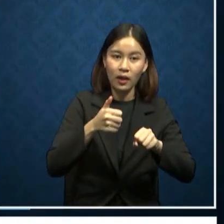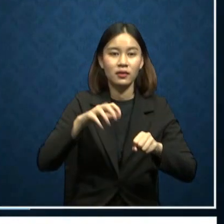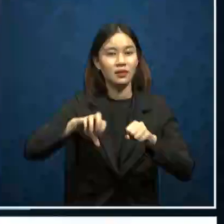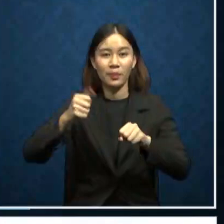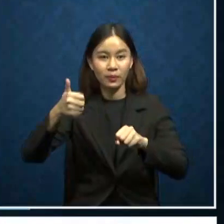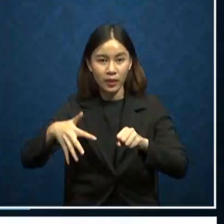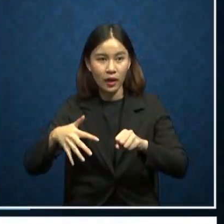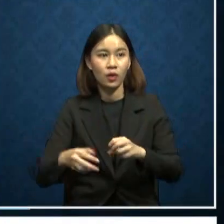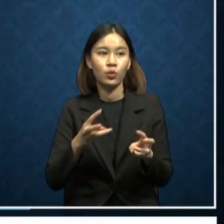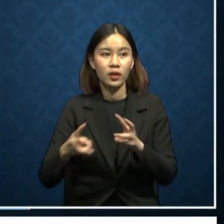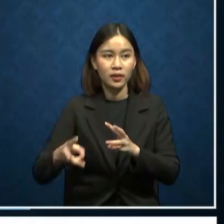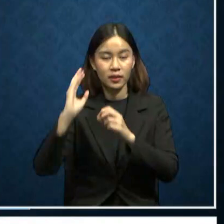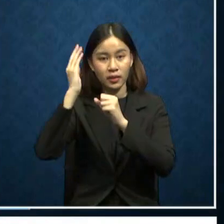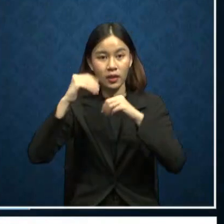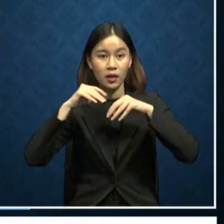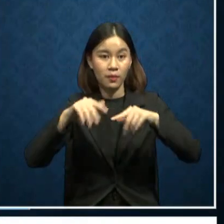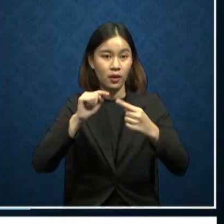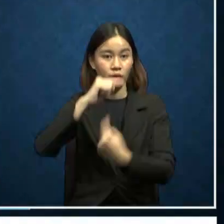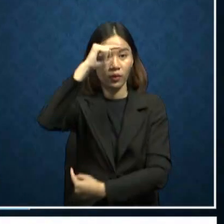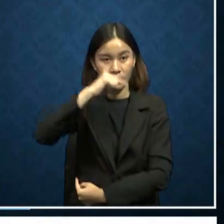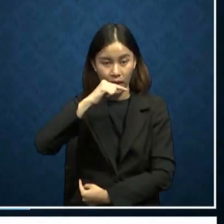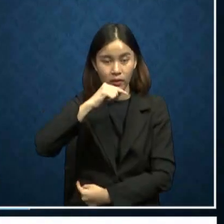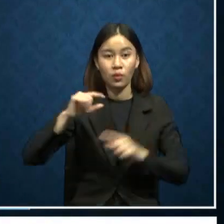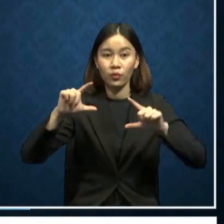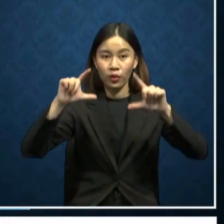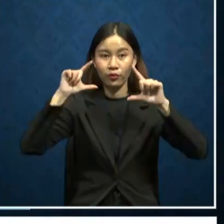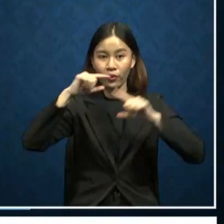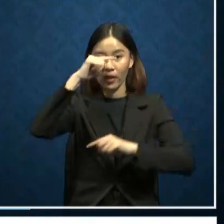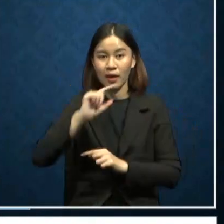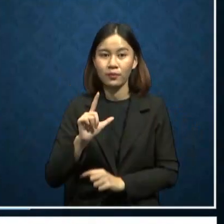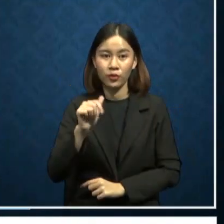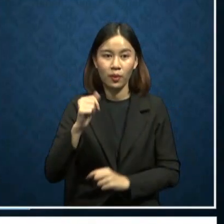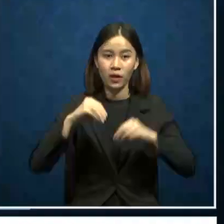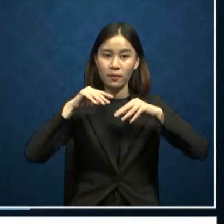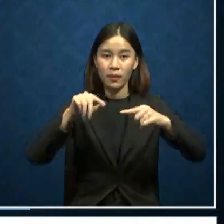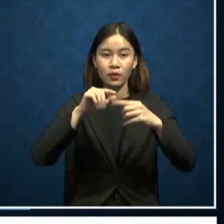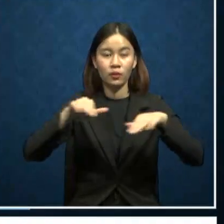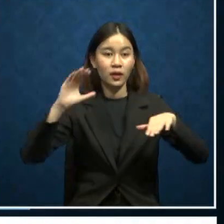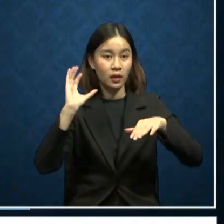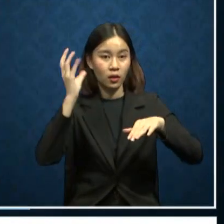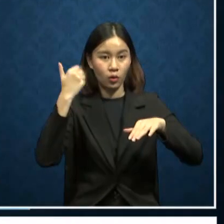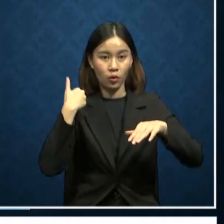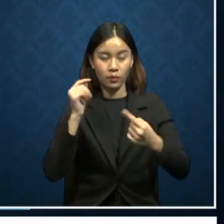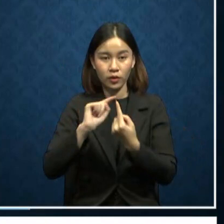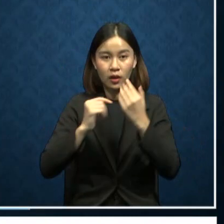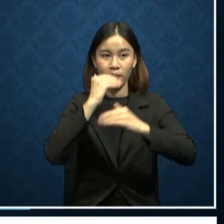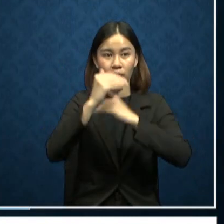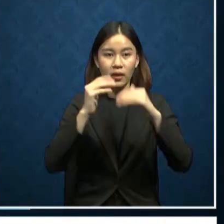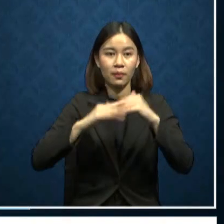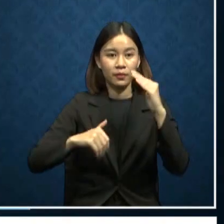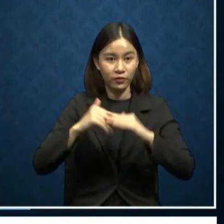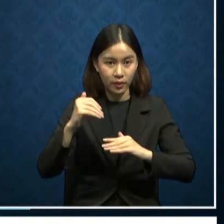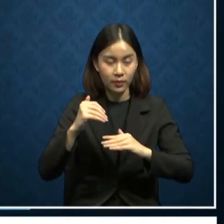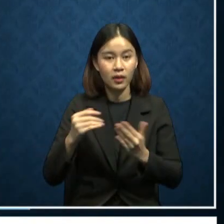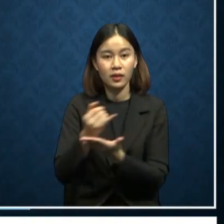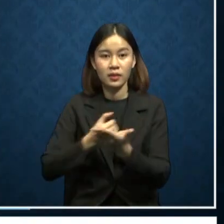ไม่ได้ด้วยการนำเสนอเรื่องราวความเป็นไทยและอัตลักษณ์ไทยที่โดดเด่นออกสู่สากลได้แก่การพัฒนางานฝีมือ